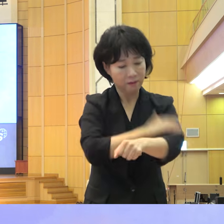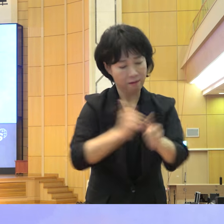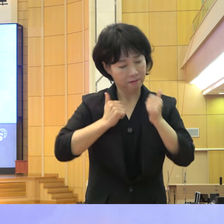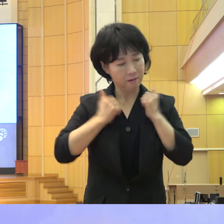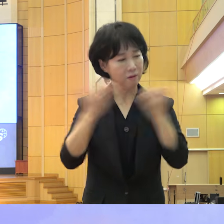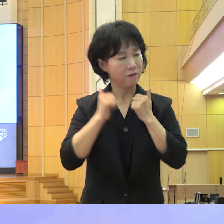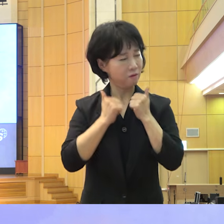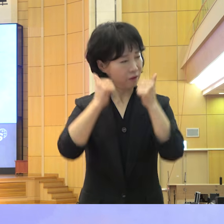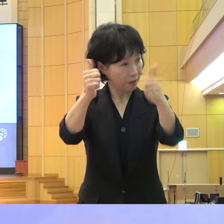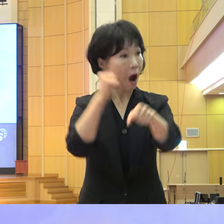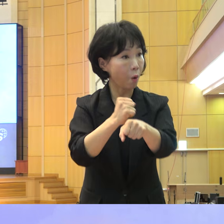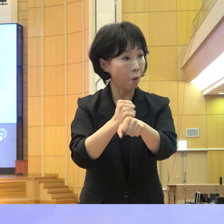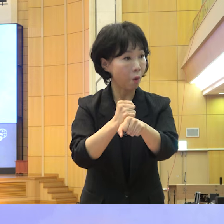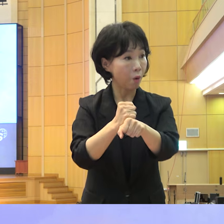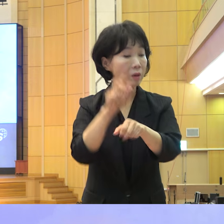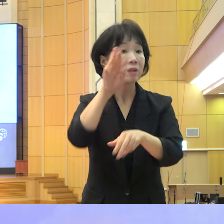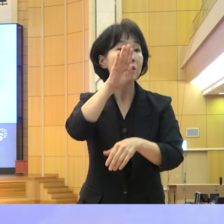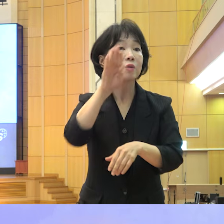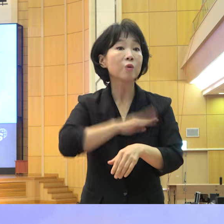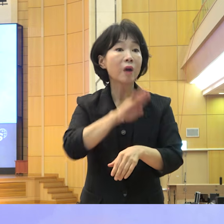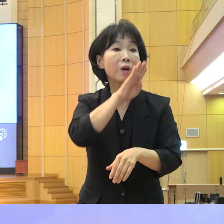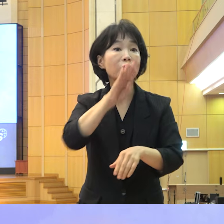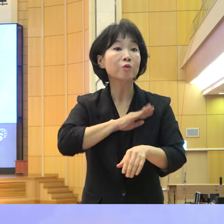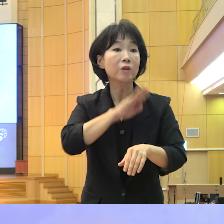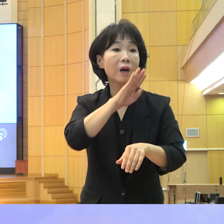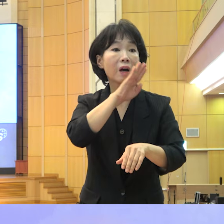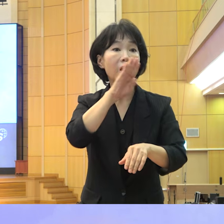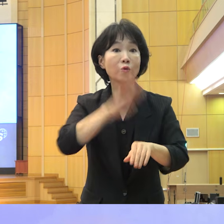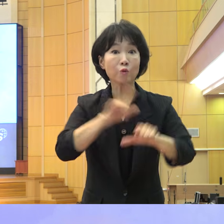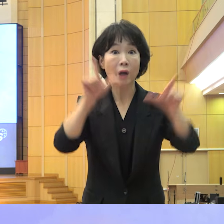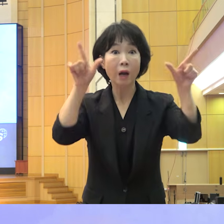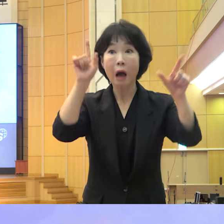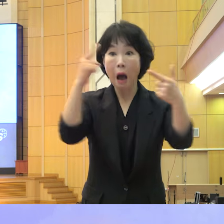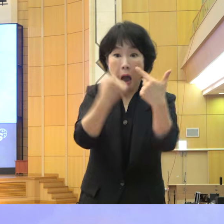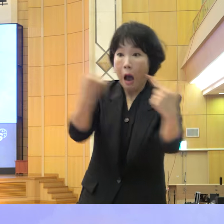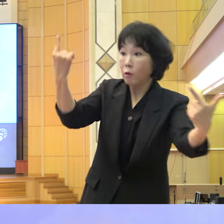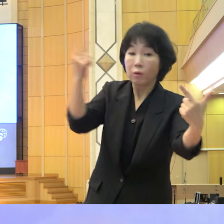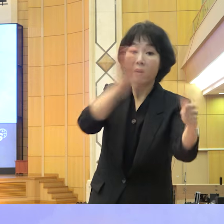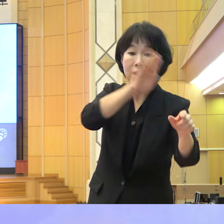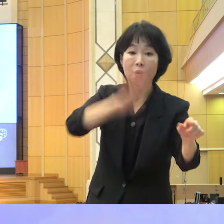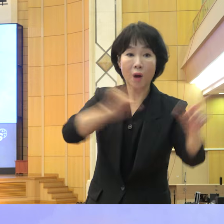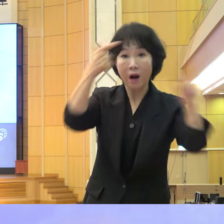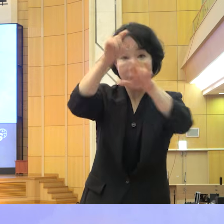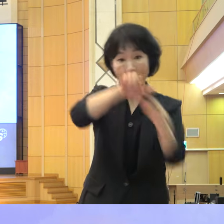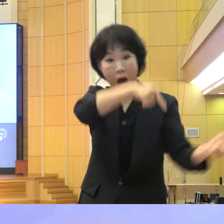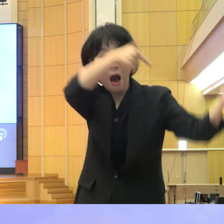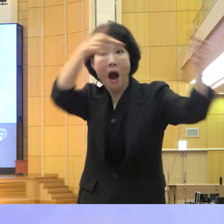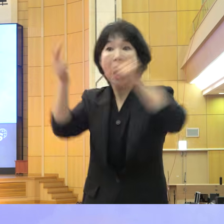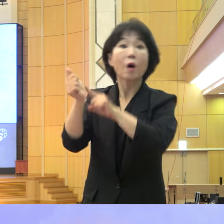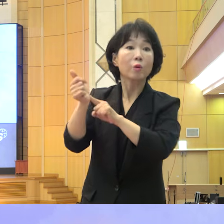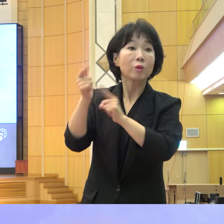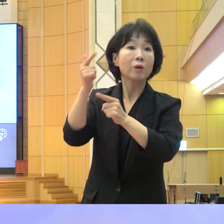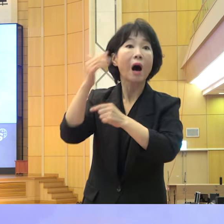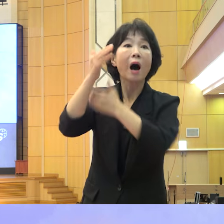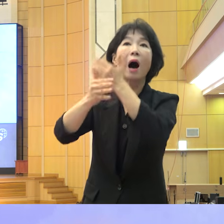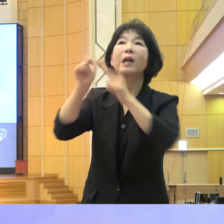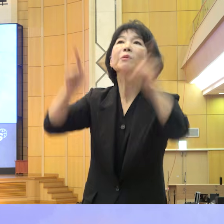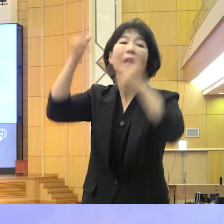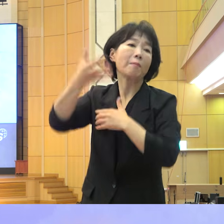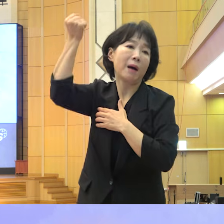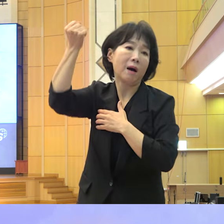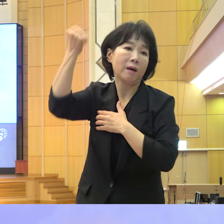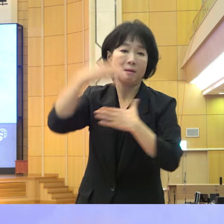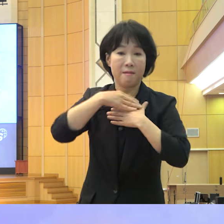하고, 제7일 하루만큼은 이 날은 하나님의 날이니